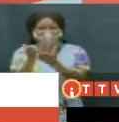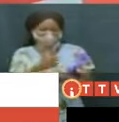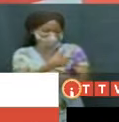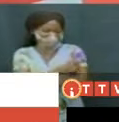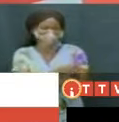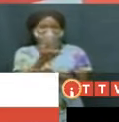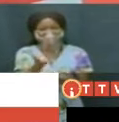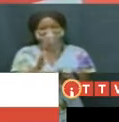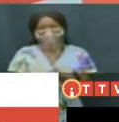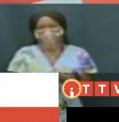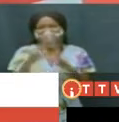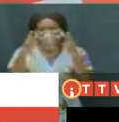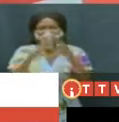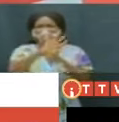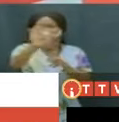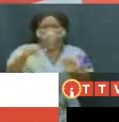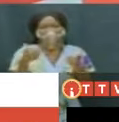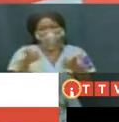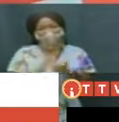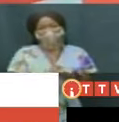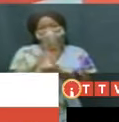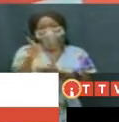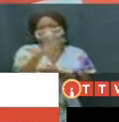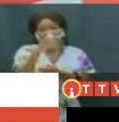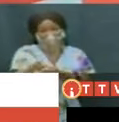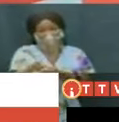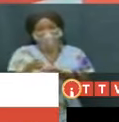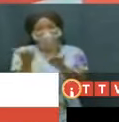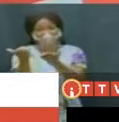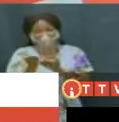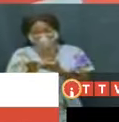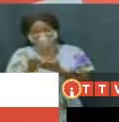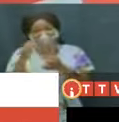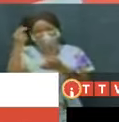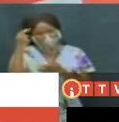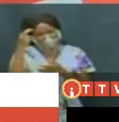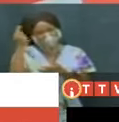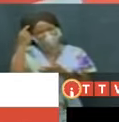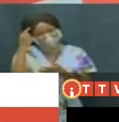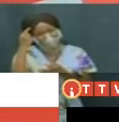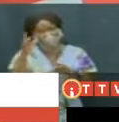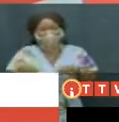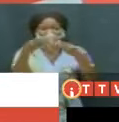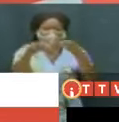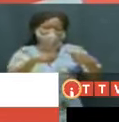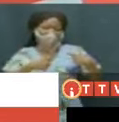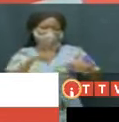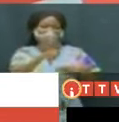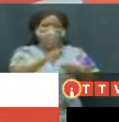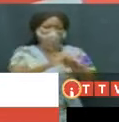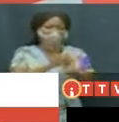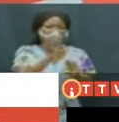mukapandosa kalandira ndiyeti mukuyika moyo wanu wanu pachiswe komanso wanzanu pachiswe tisakhale anthu